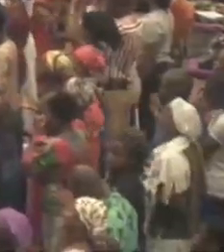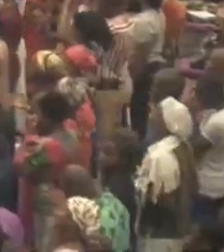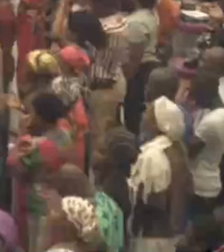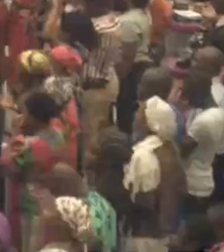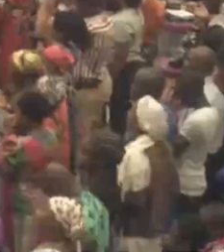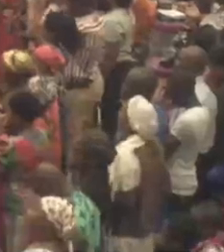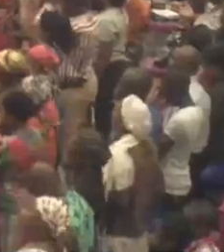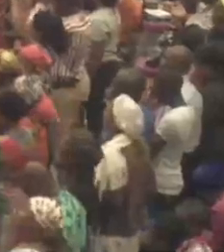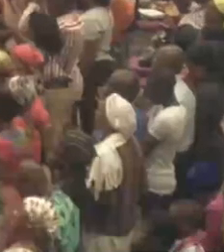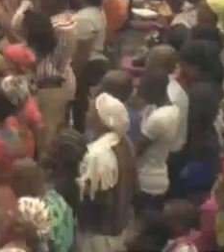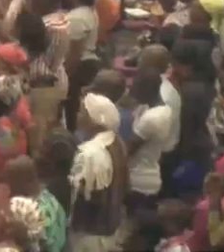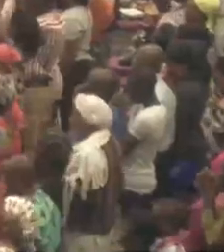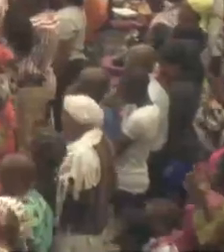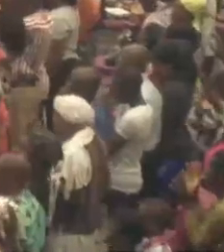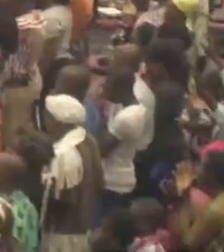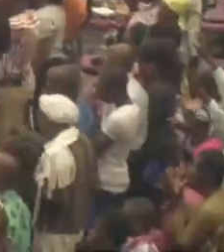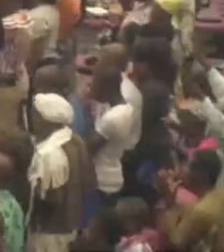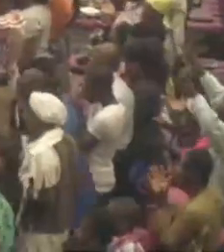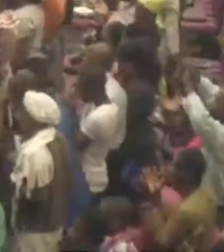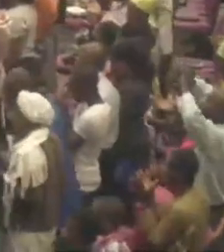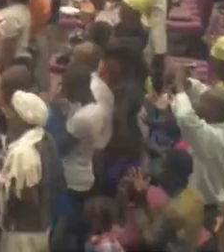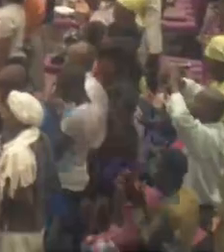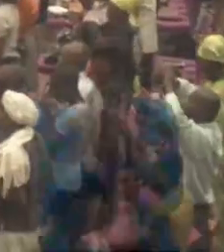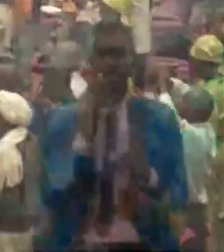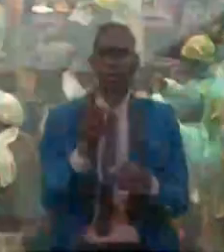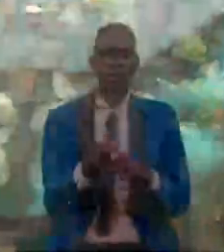Et affranchis ton peuple ce soir au nom de Jésus-Christ.